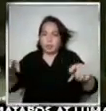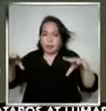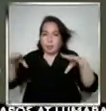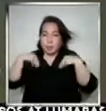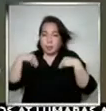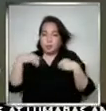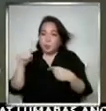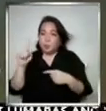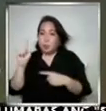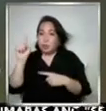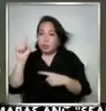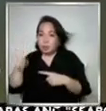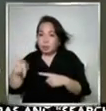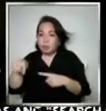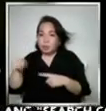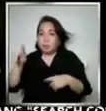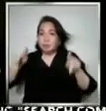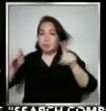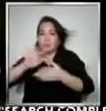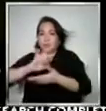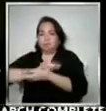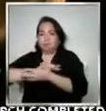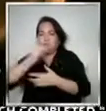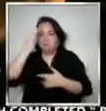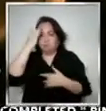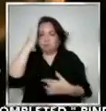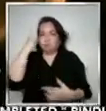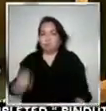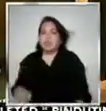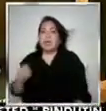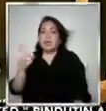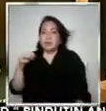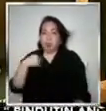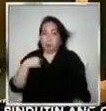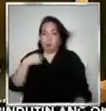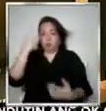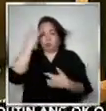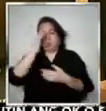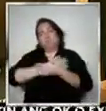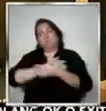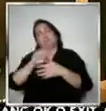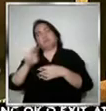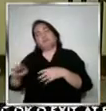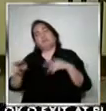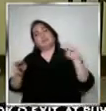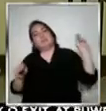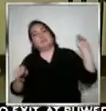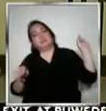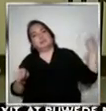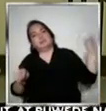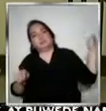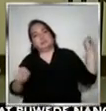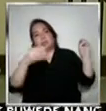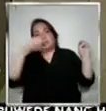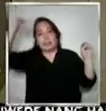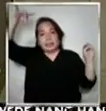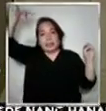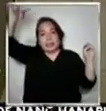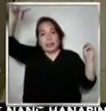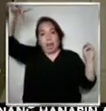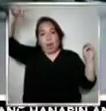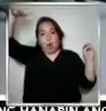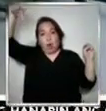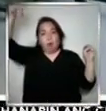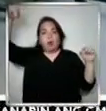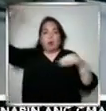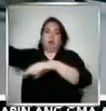kailangan ng pasyente, pipindutin lang ang switch at iilaw ang bumbilya sa labas para matawag ang atensyon ng mga medical personnel. May CR din para sa mga lalaki